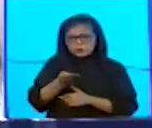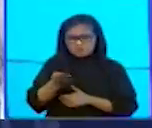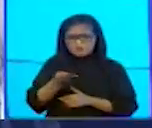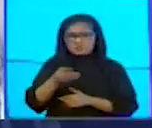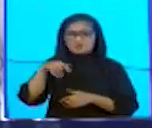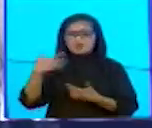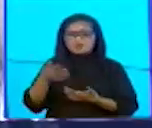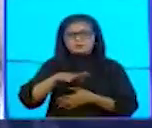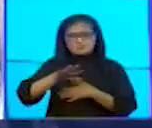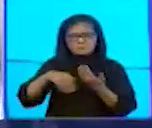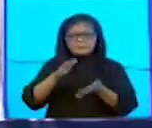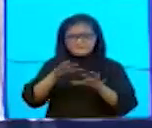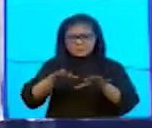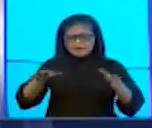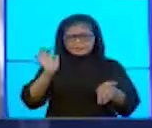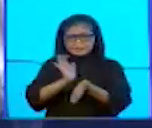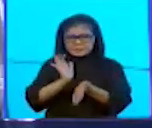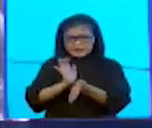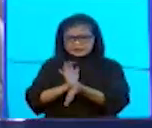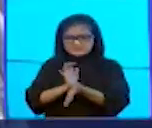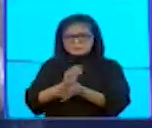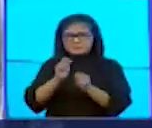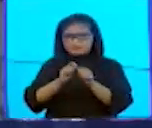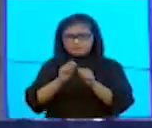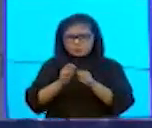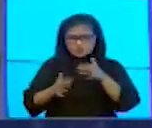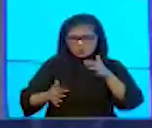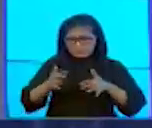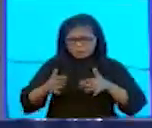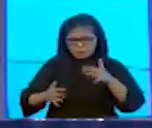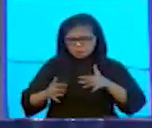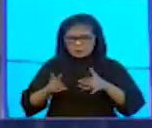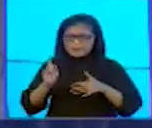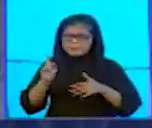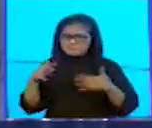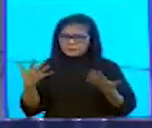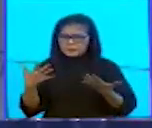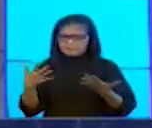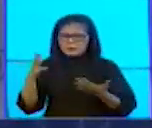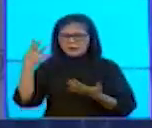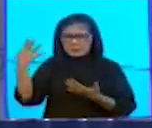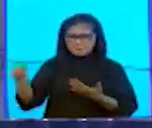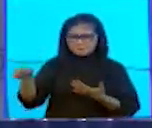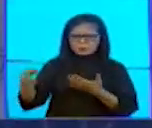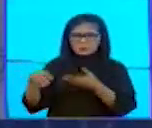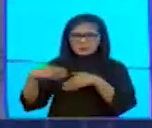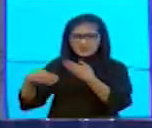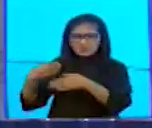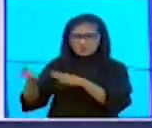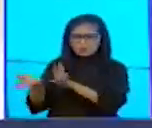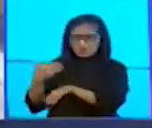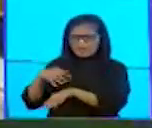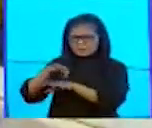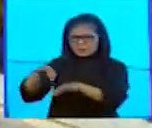yang kami pergunakan ini adalah barang-barang bekas, karena karakter kami adalah mendaur ulang sampah